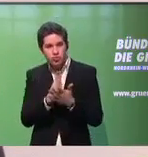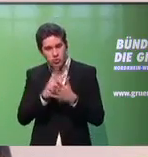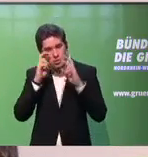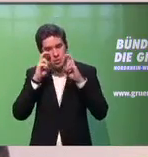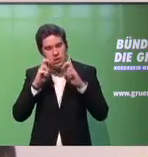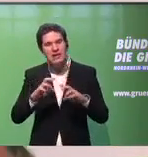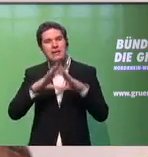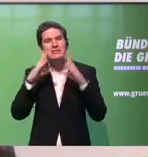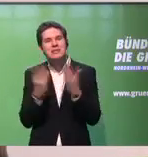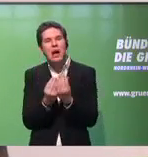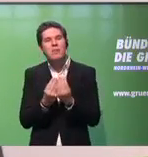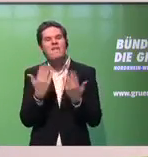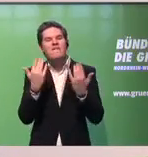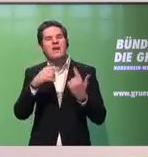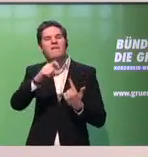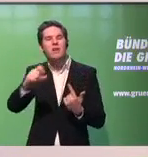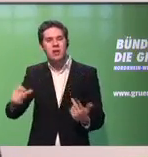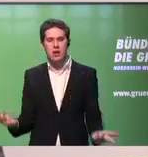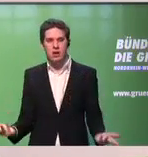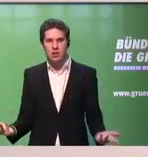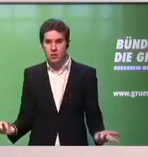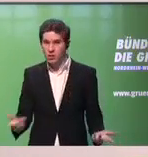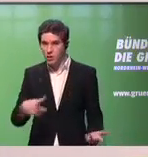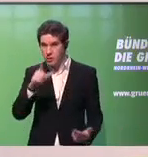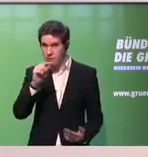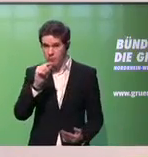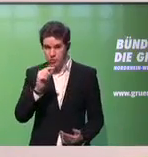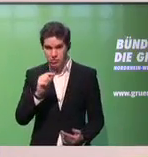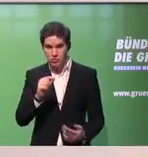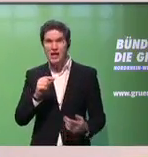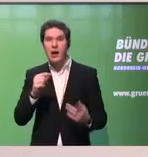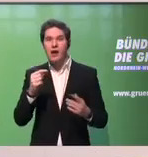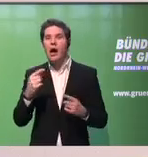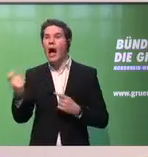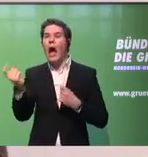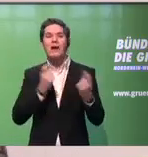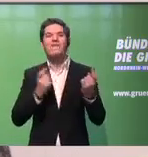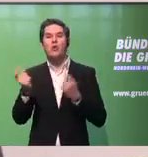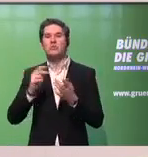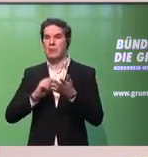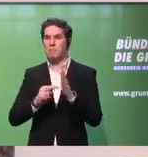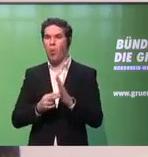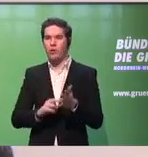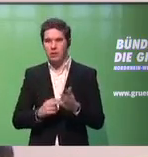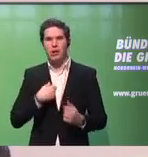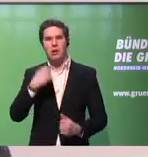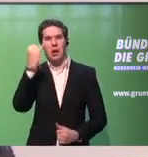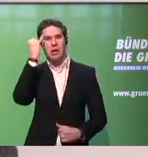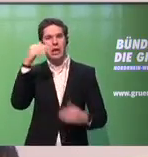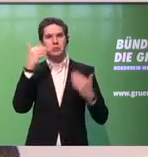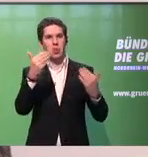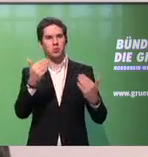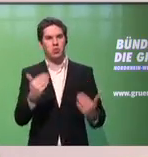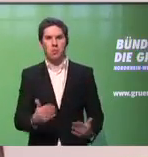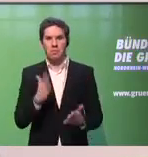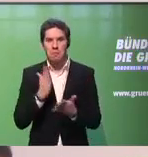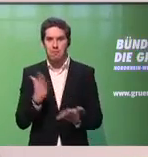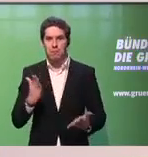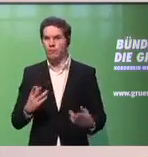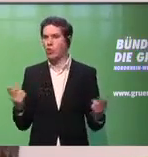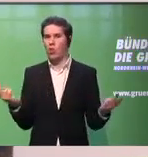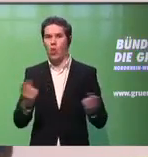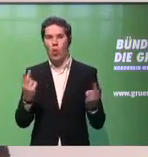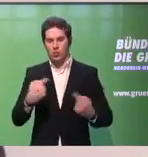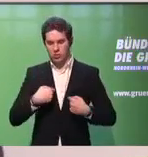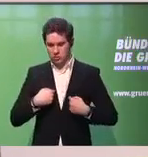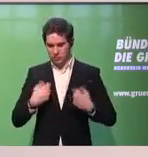weiß, dass weder mit der Idee der Einwanderungspolitik noch mit dem, was da noch zwischen